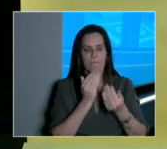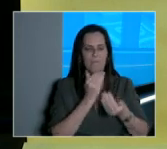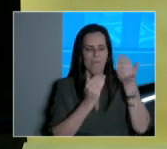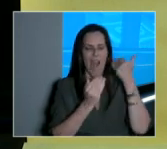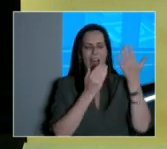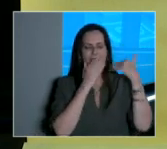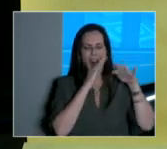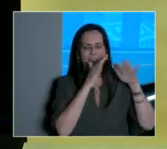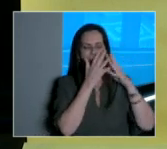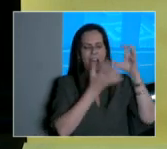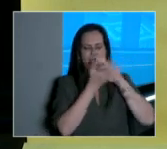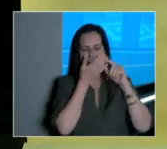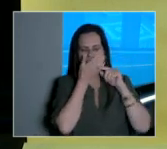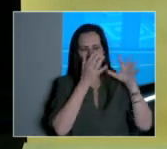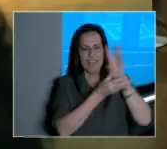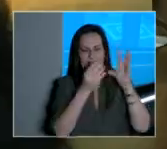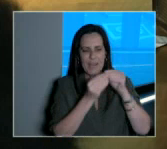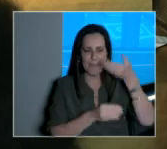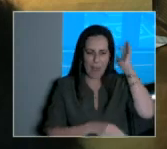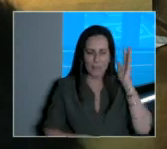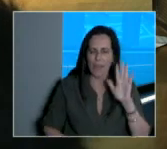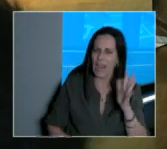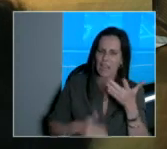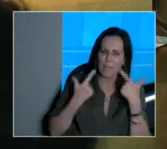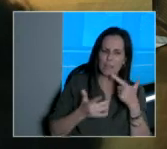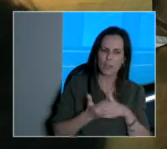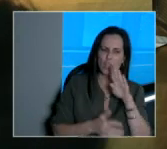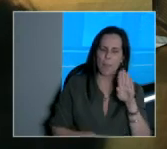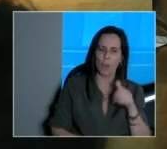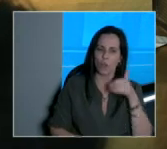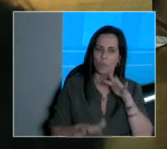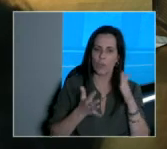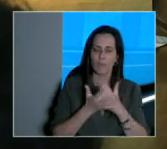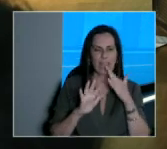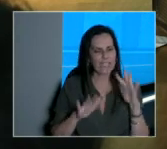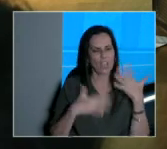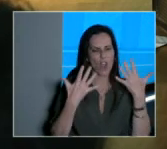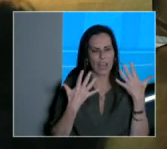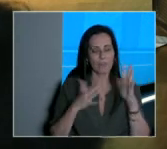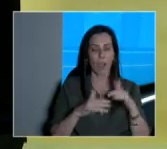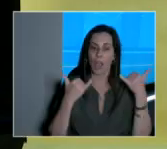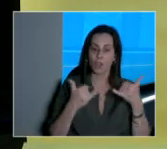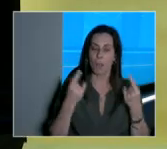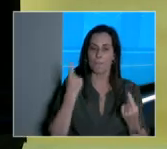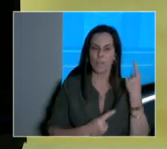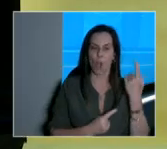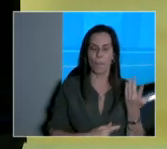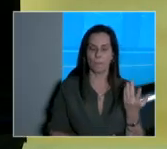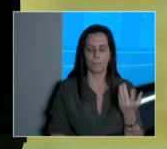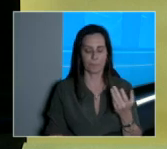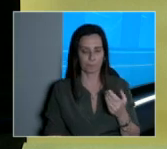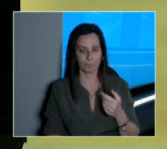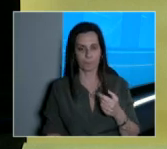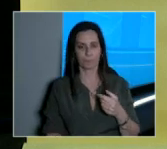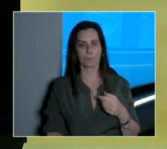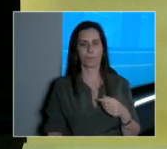כן היו ממשלות מורכבות עם יאיר לפיד. אז איך אתה מסביר את זה שנתניהו ראש ממשלה כבר 10 שנים ורק עכשיו